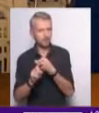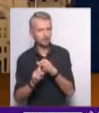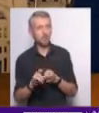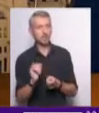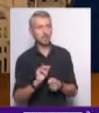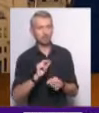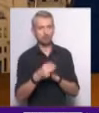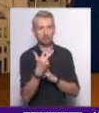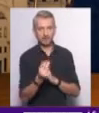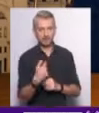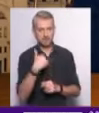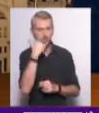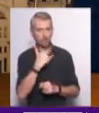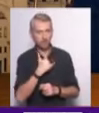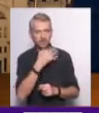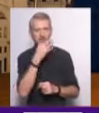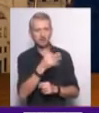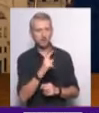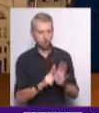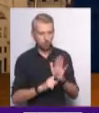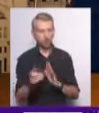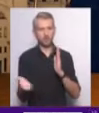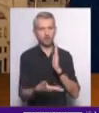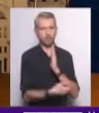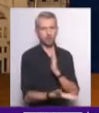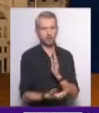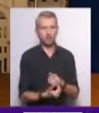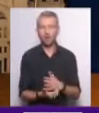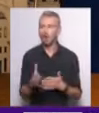буквально через 3 дні мені подзвонили, сказали, що почалась вирубка.